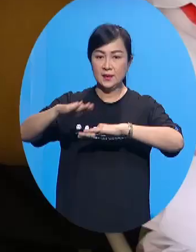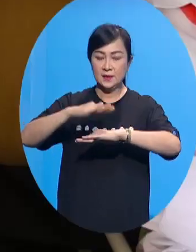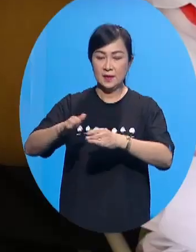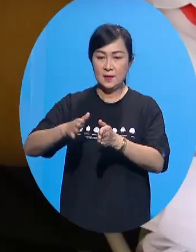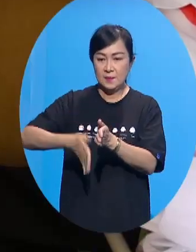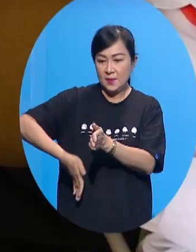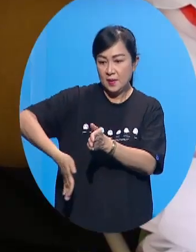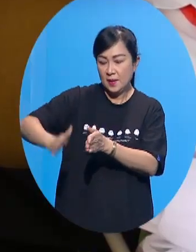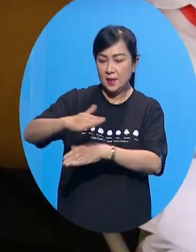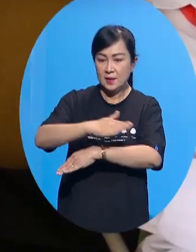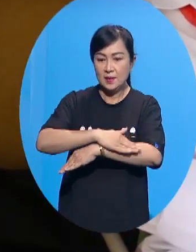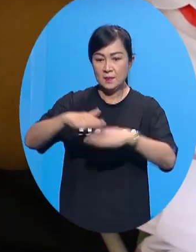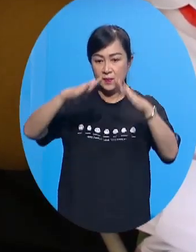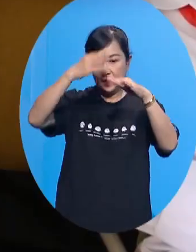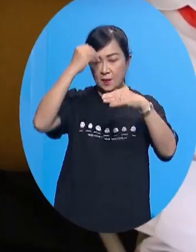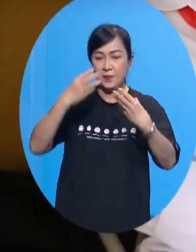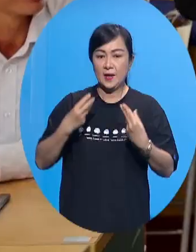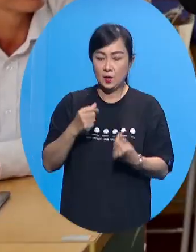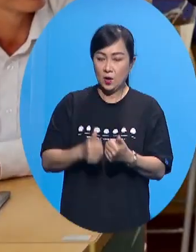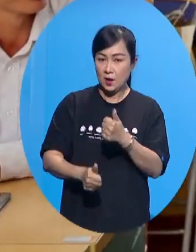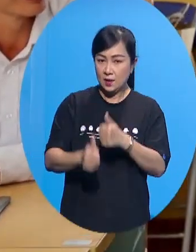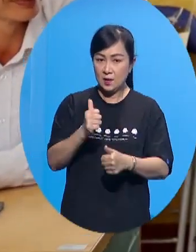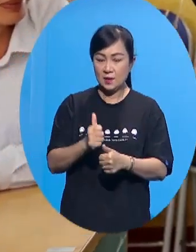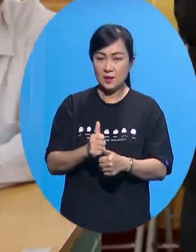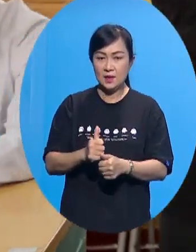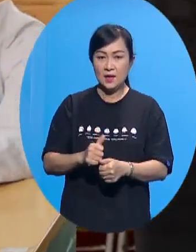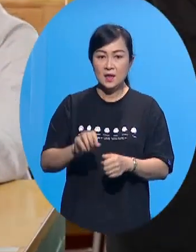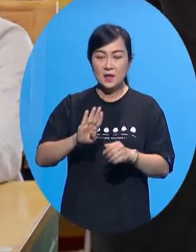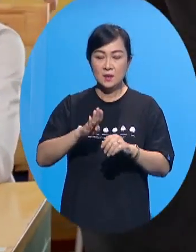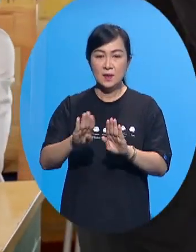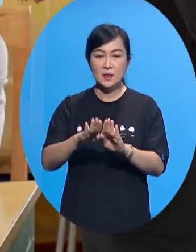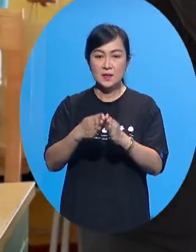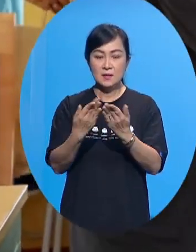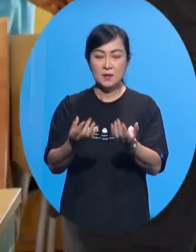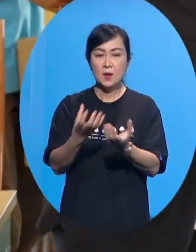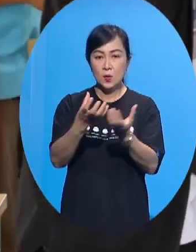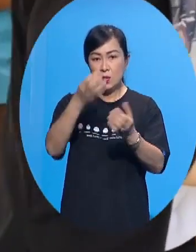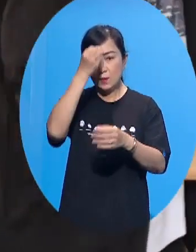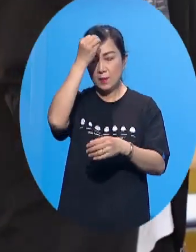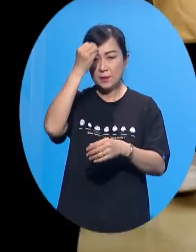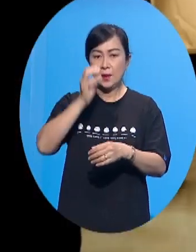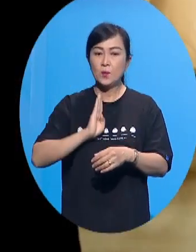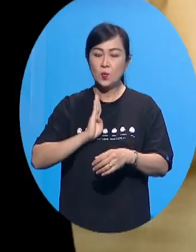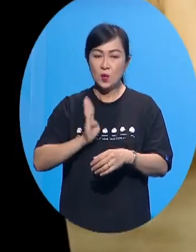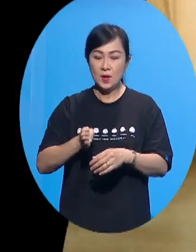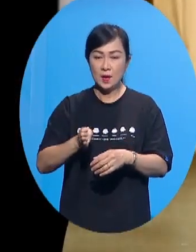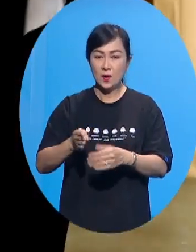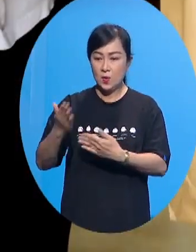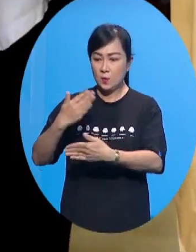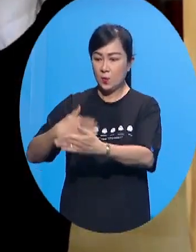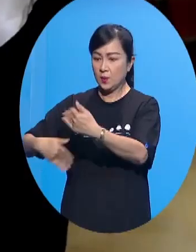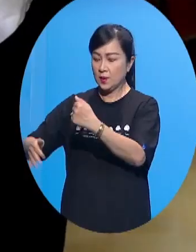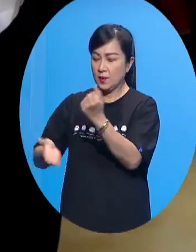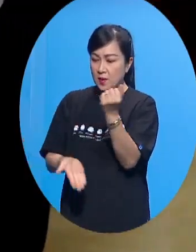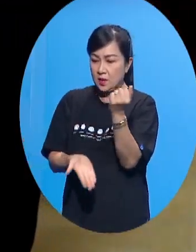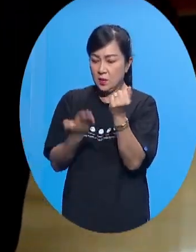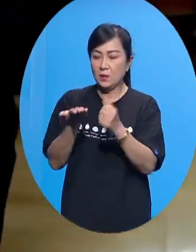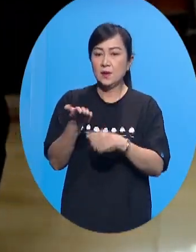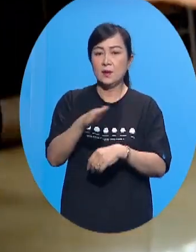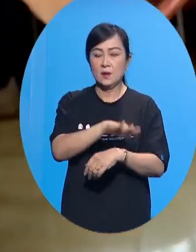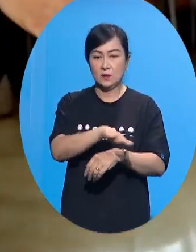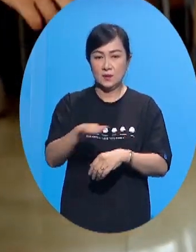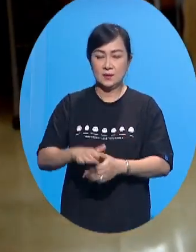kè, giúp các trường học an toàn hơn, đồng thời trang bị sách vở, đồ dùng học tập, quần áo bị cuốn trôi theo lũ cho học